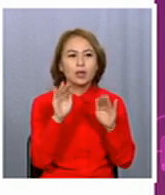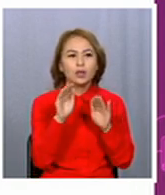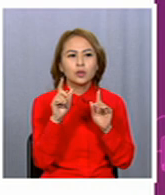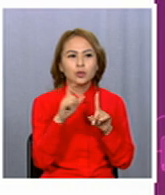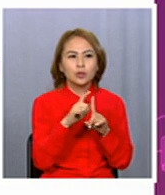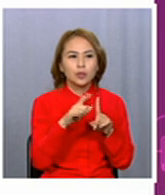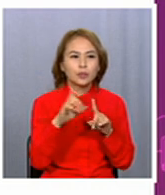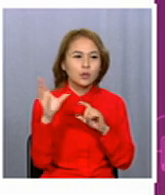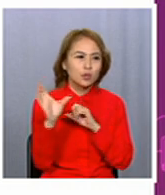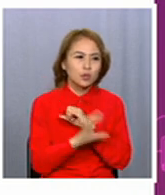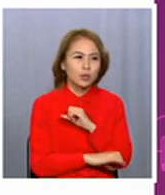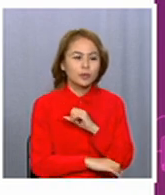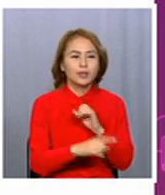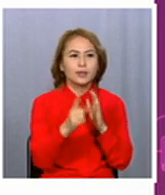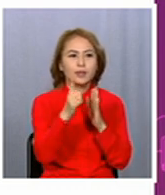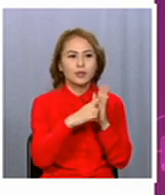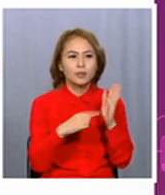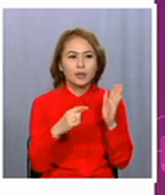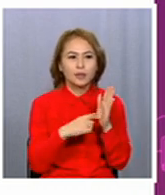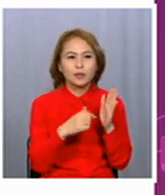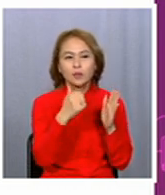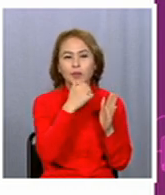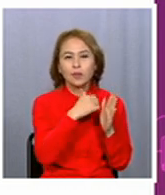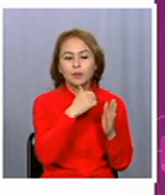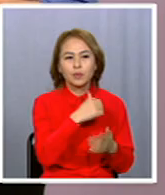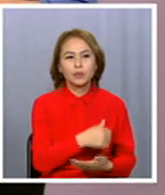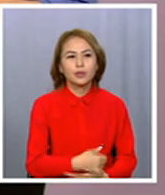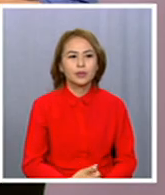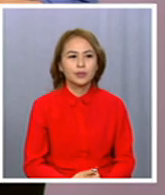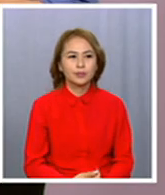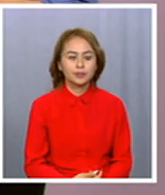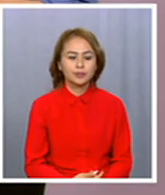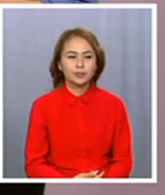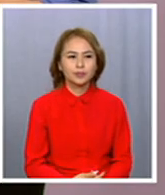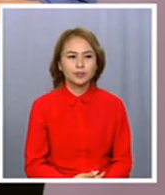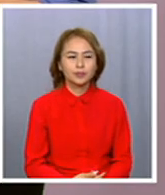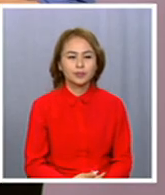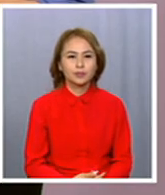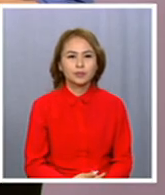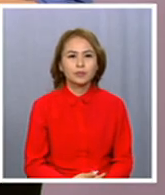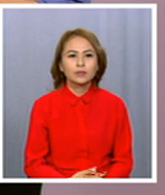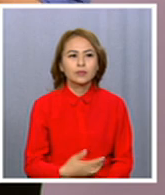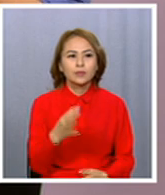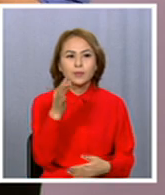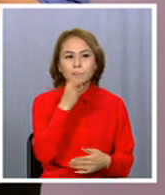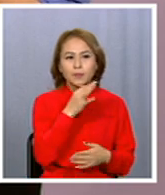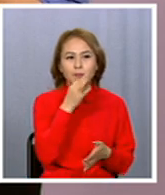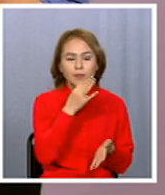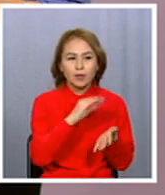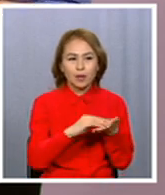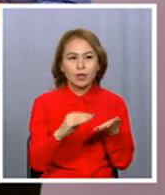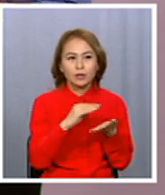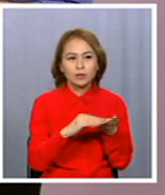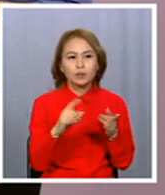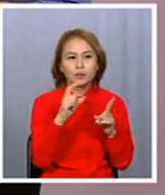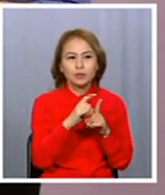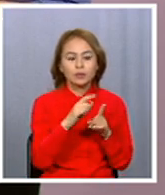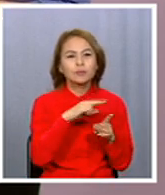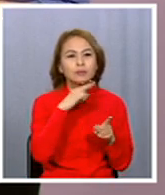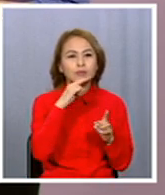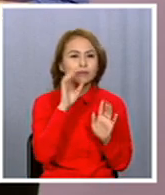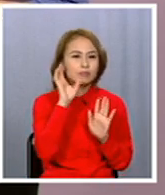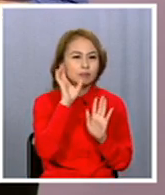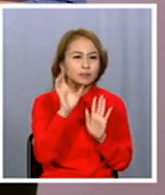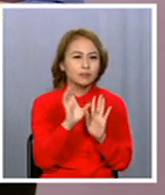соңына тиісті тыныс белгілерін қойып көріңдер. Тыныс белгісін қоймас бұрын сөйлемдерді мұқият тыңдап